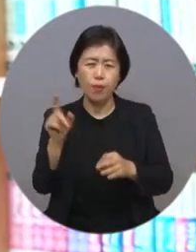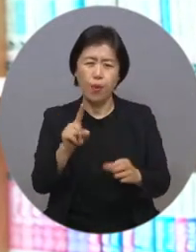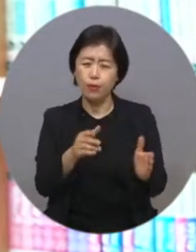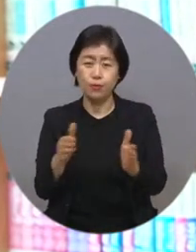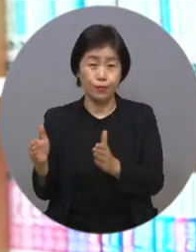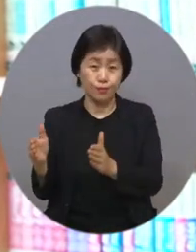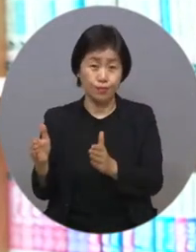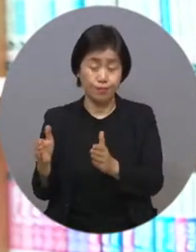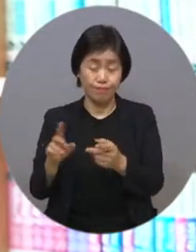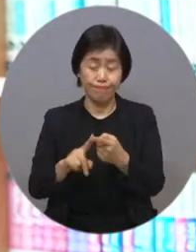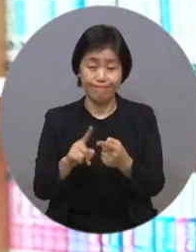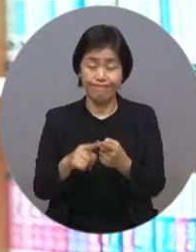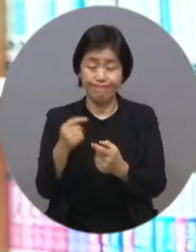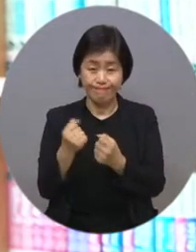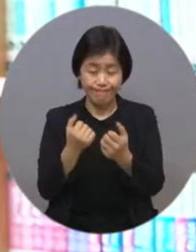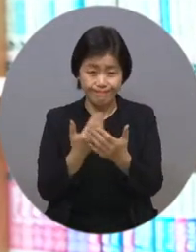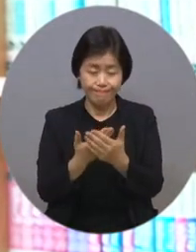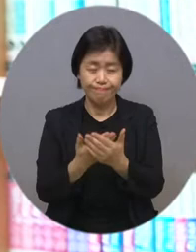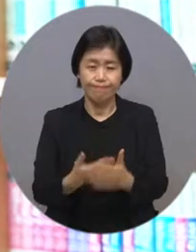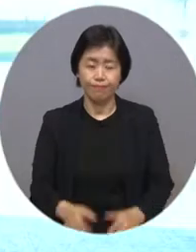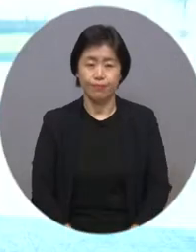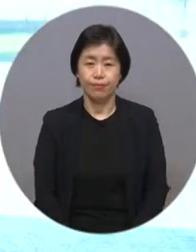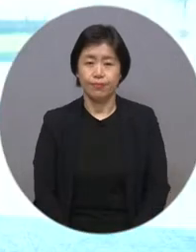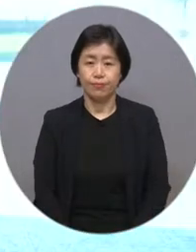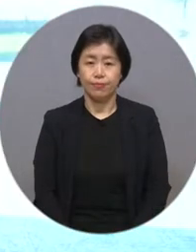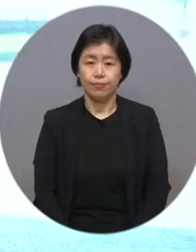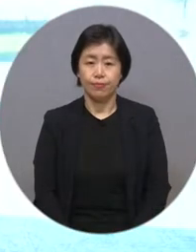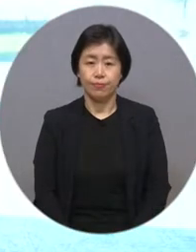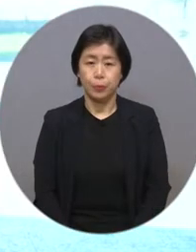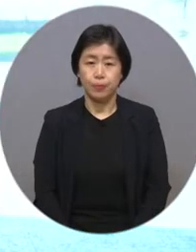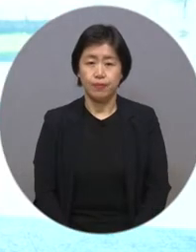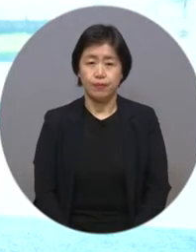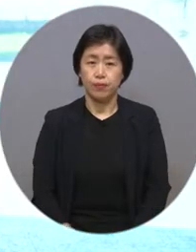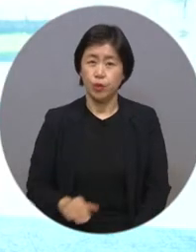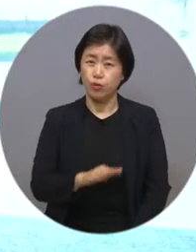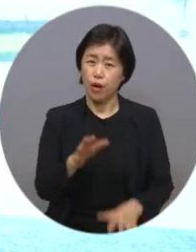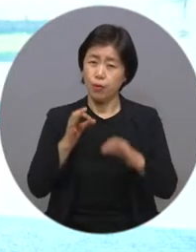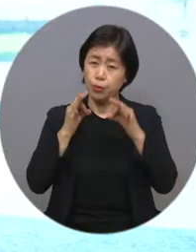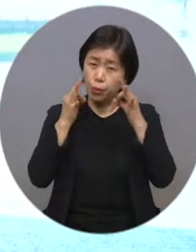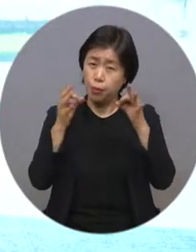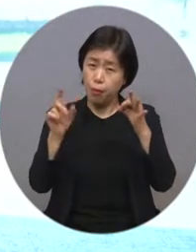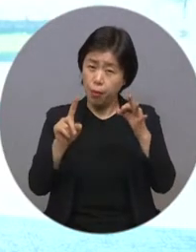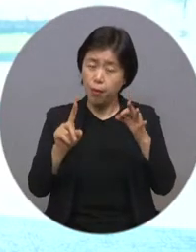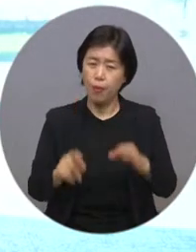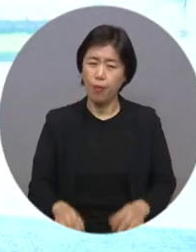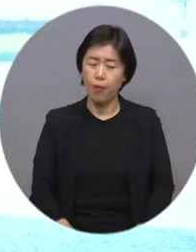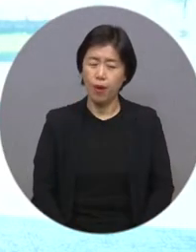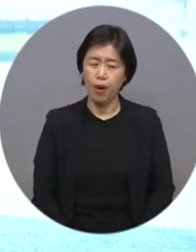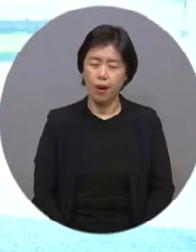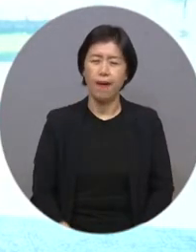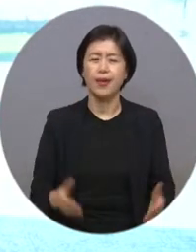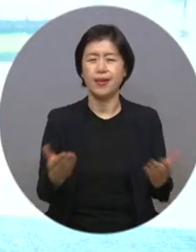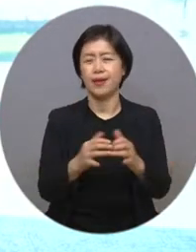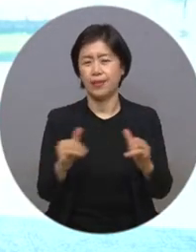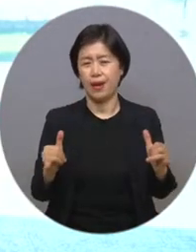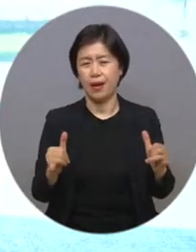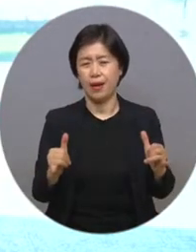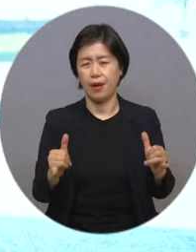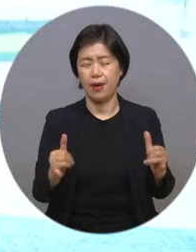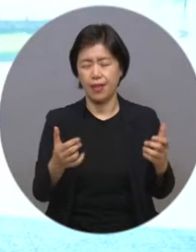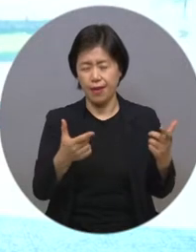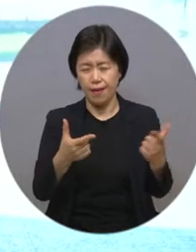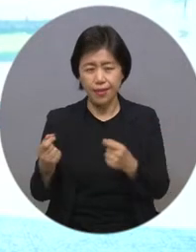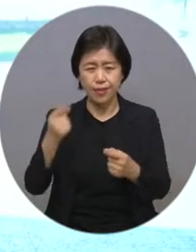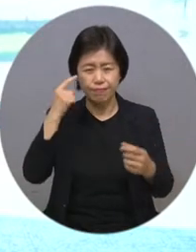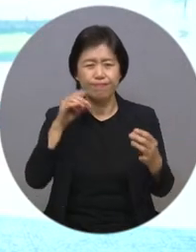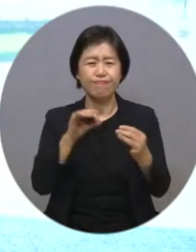계시는지 한번 답변 부탁드릴게요. 저희가 노력한 건 물론 직원들이 다 같이 노력한 부분이긴 하지만 일단은 처음에 이제